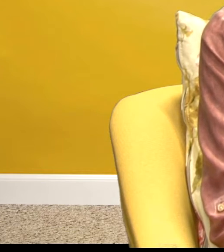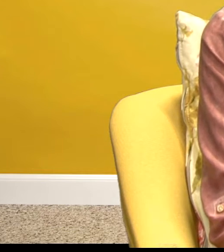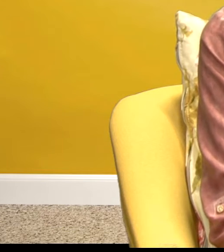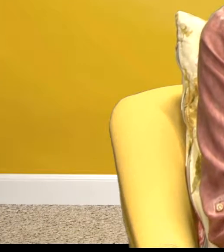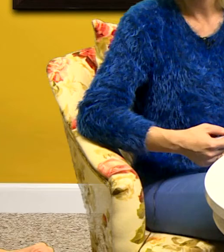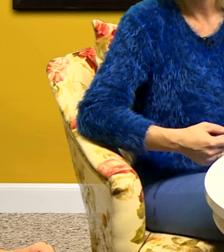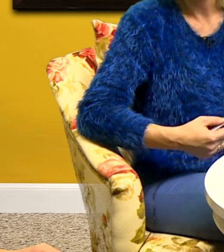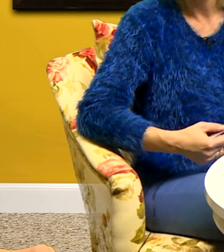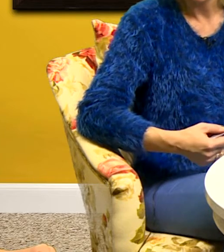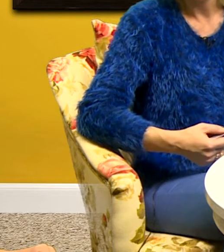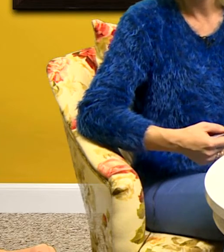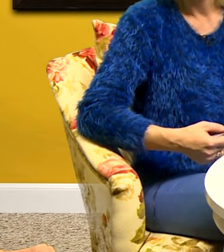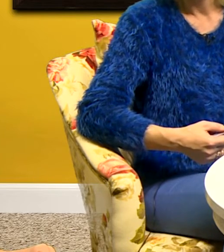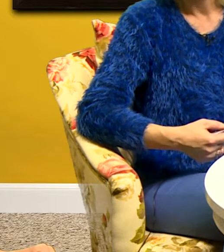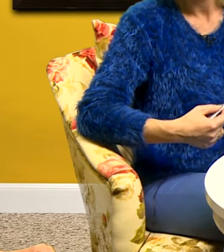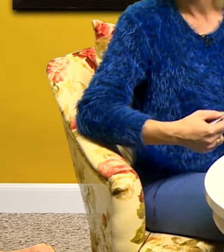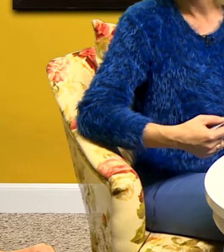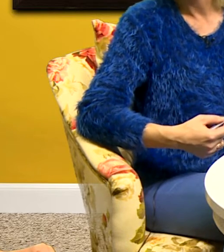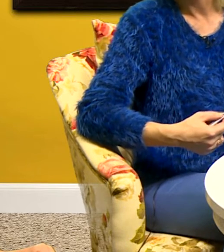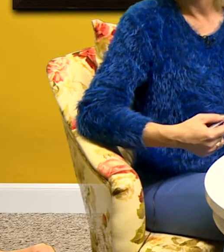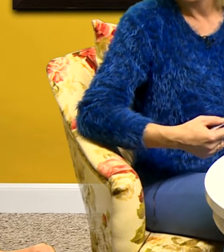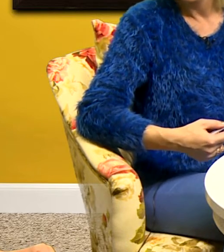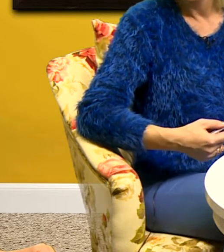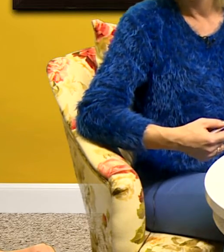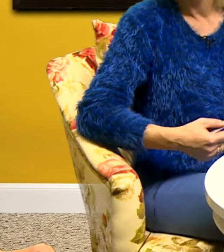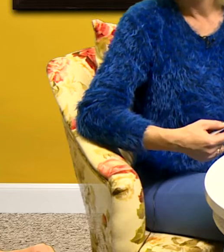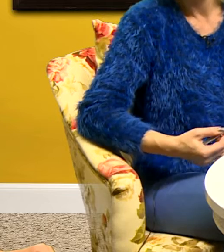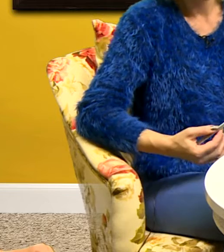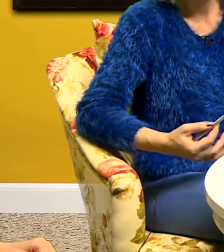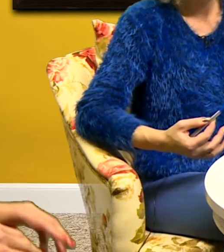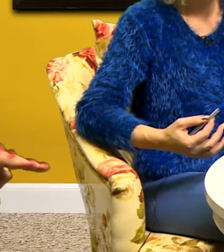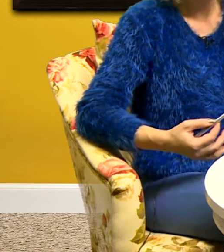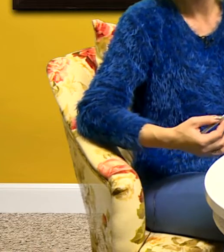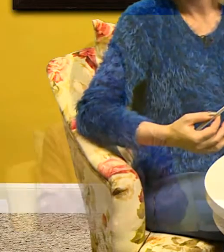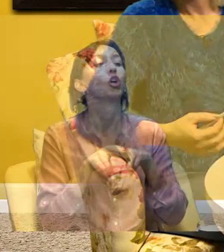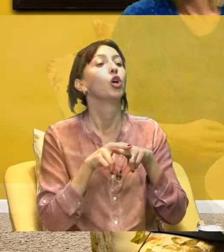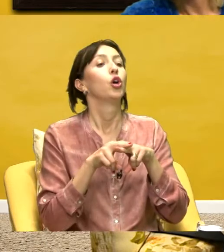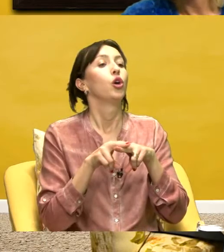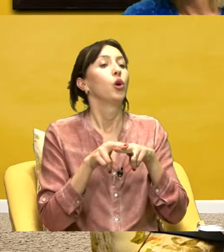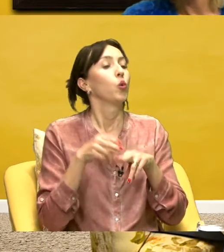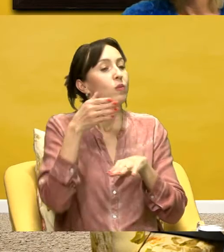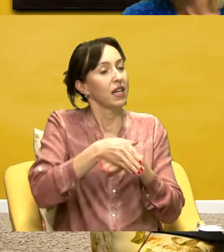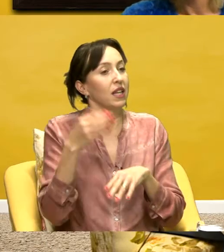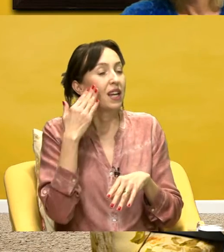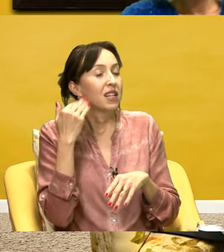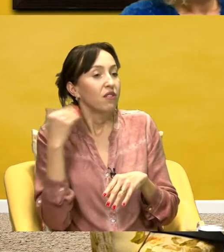auzitori. integrează, fetița dacă nu aude deloc într-o clasă de